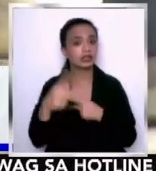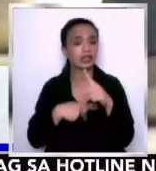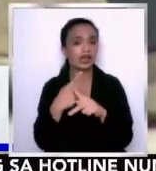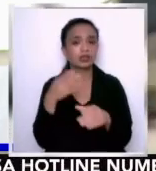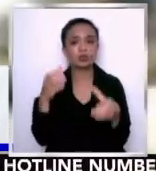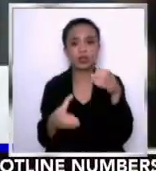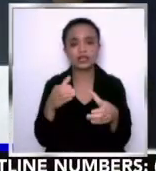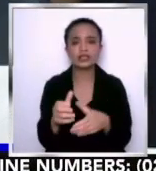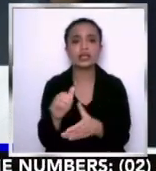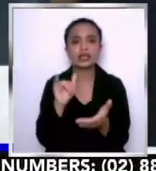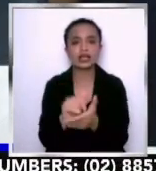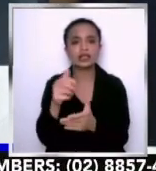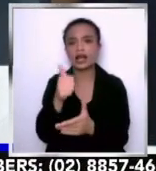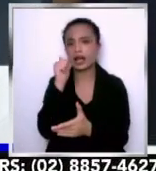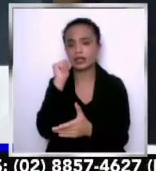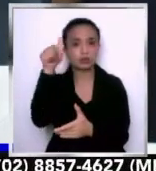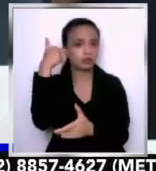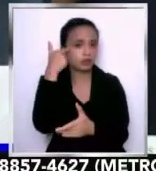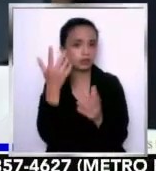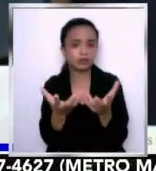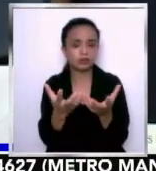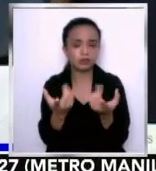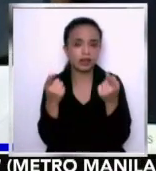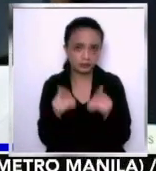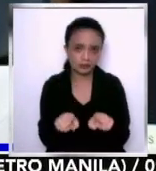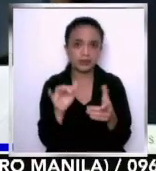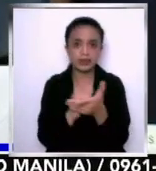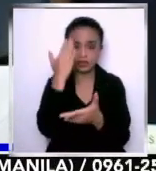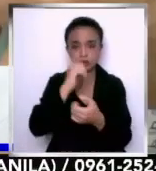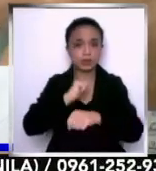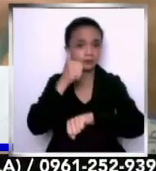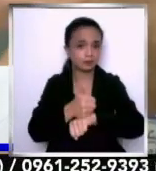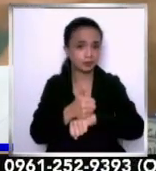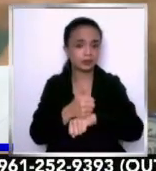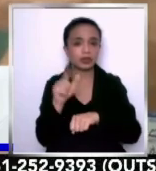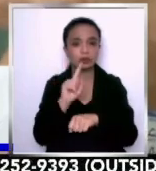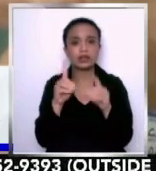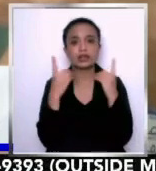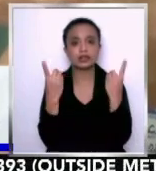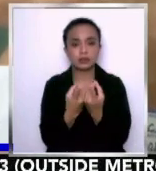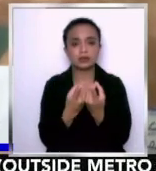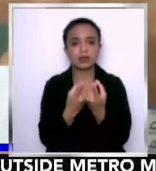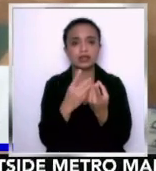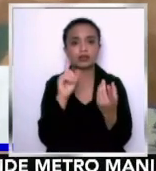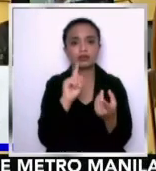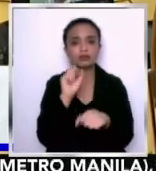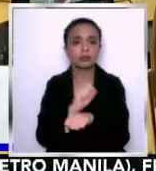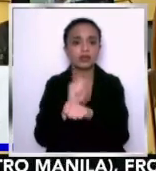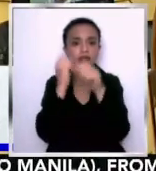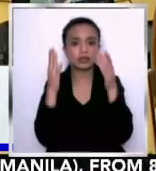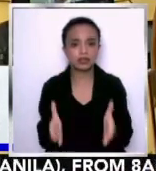ng gobyerno. Kaya binuo ng Department of Migrant Workers o DMW ang One Repatriation Command Center